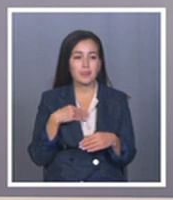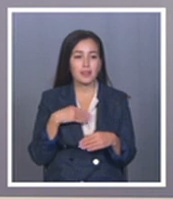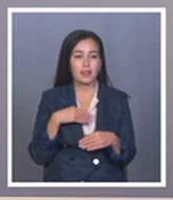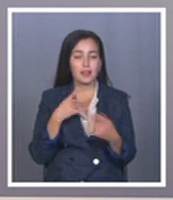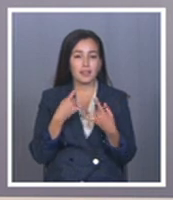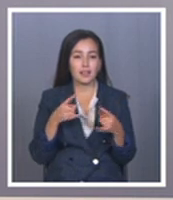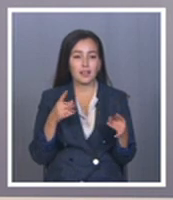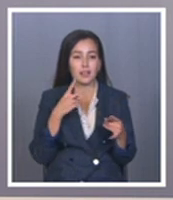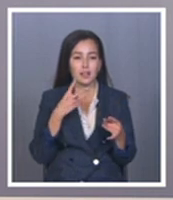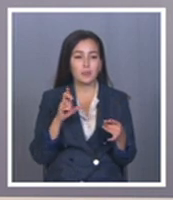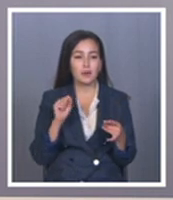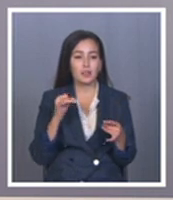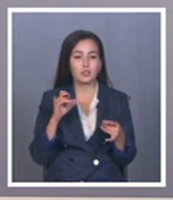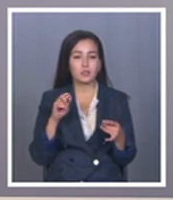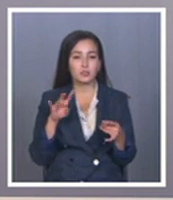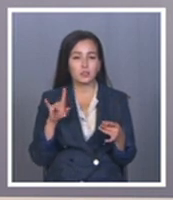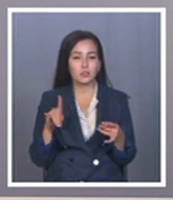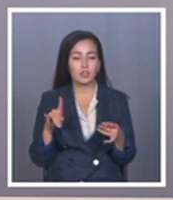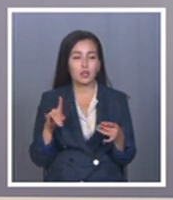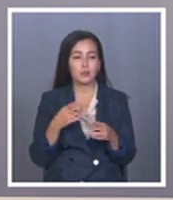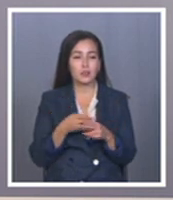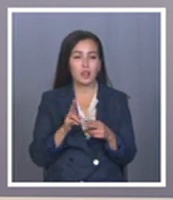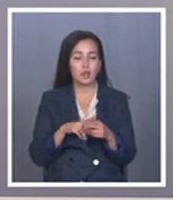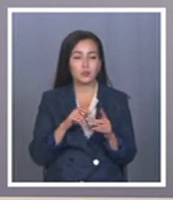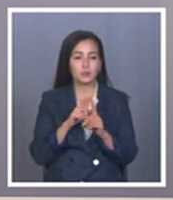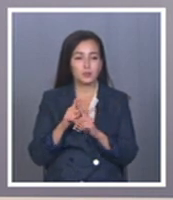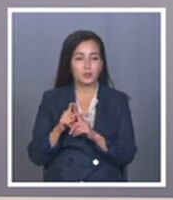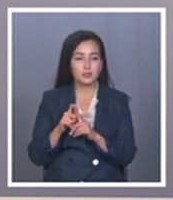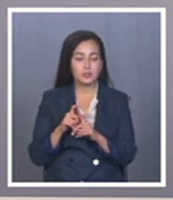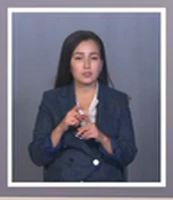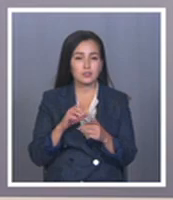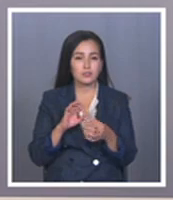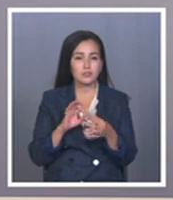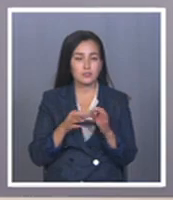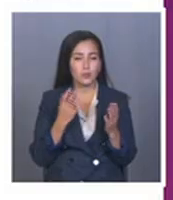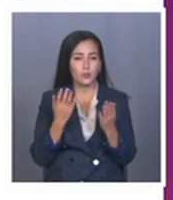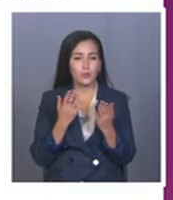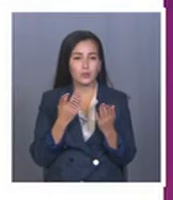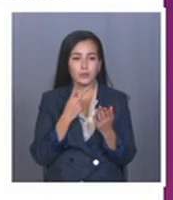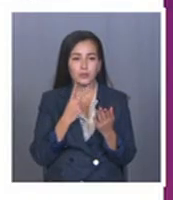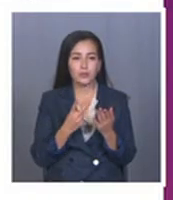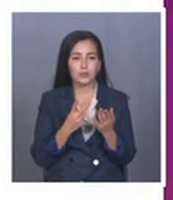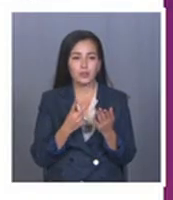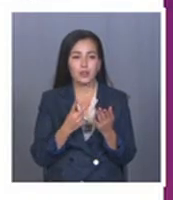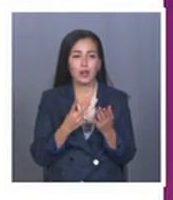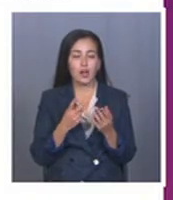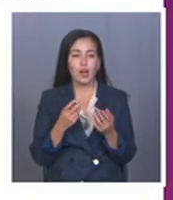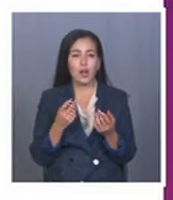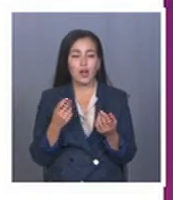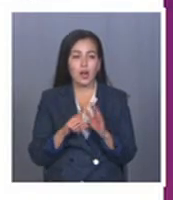экрандағы Ахмет Байтұрсынұлының мына бір сөзін мұқият оқыңыздар. Әуелі